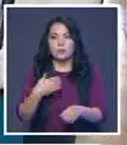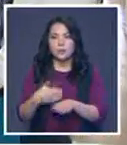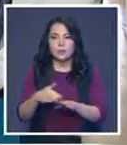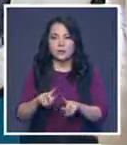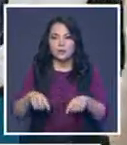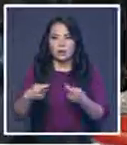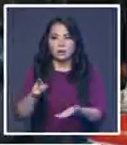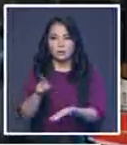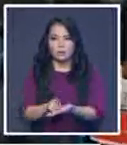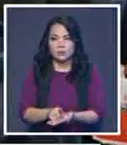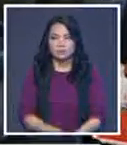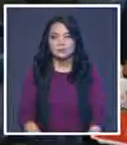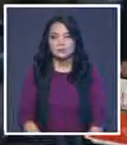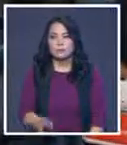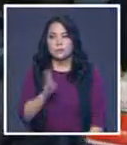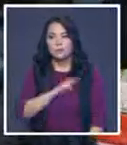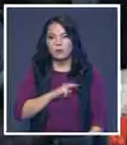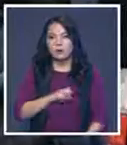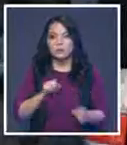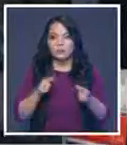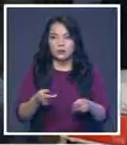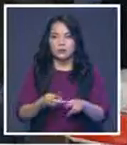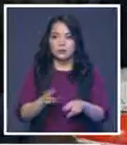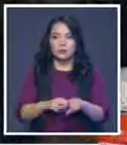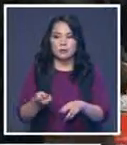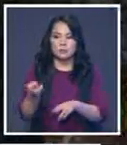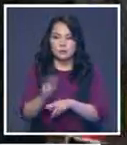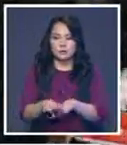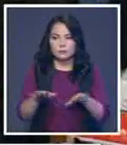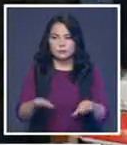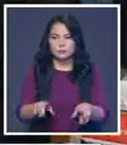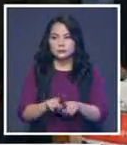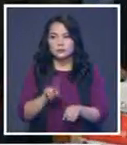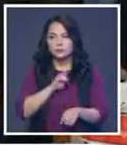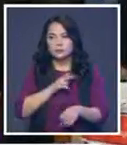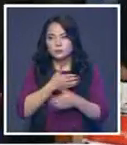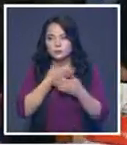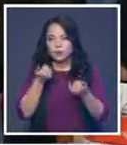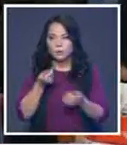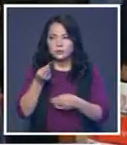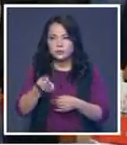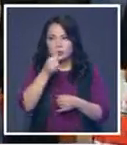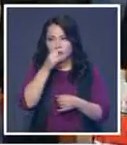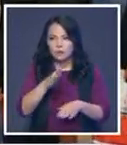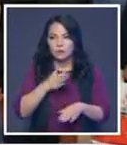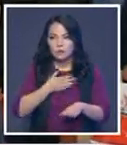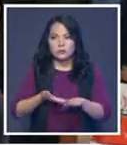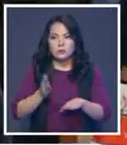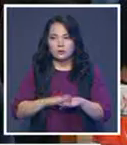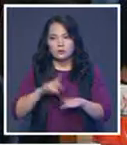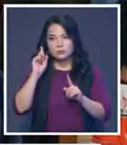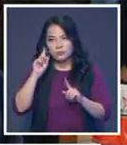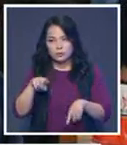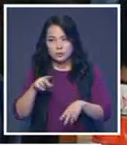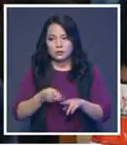беріледі. Жұмысқа кіріп осында келгенім сол ғой. Жұмыс болмаған соң төлемесе маған да ол нагрузка түседі